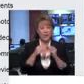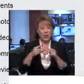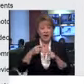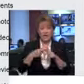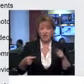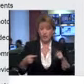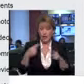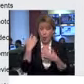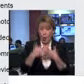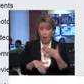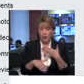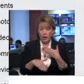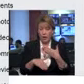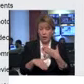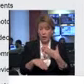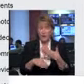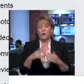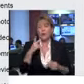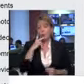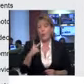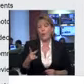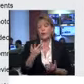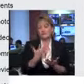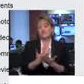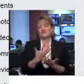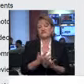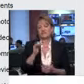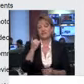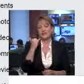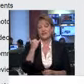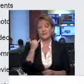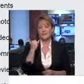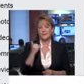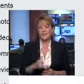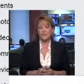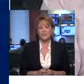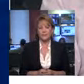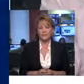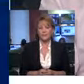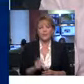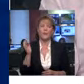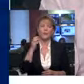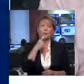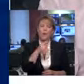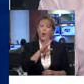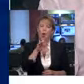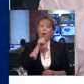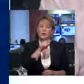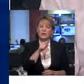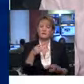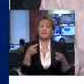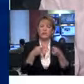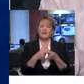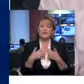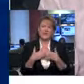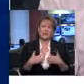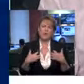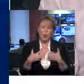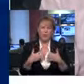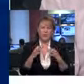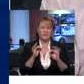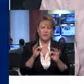המציאות נפגשת עם כל מה שאנחנו רואים בשנתיים האחרונות. אבל אתה יודע, הרי לא רק אתם שותפים לתסכול הזה, זה באמת הרבה